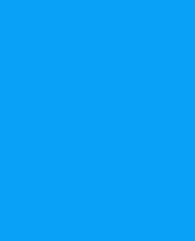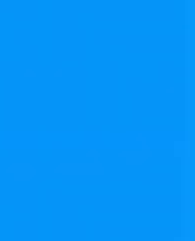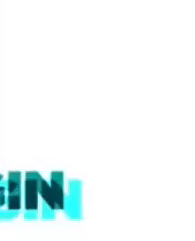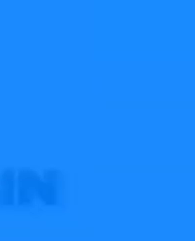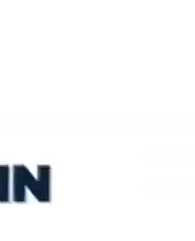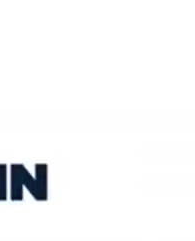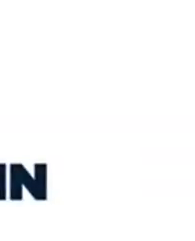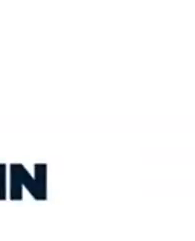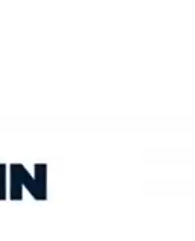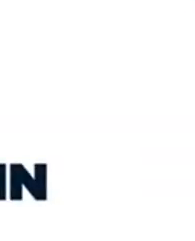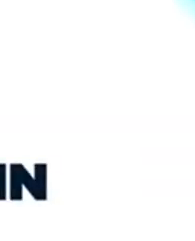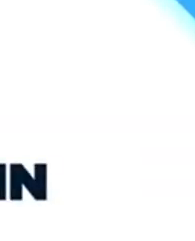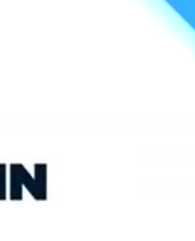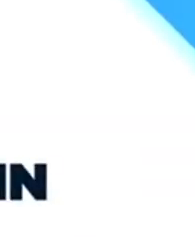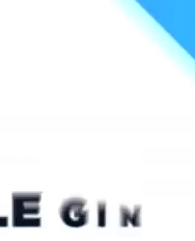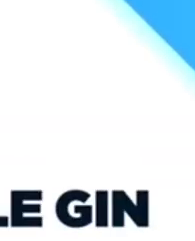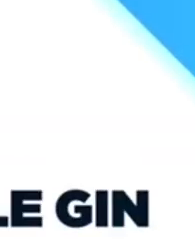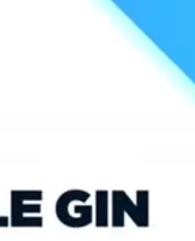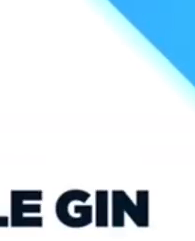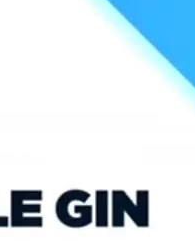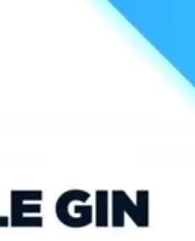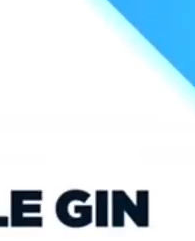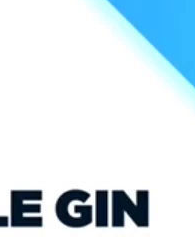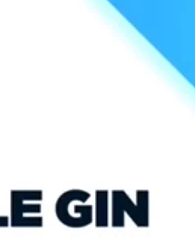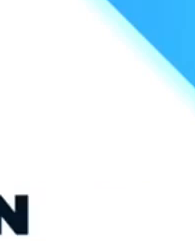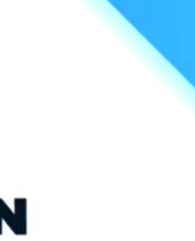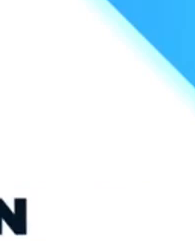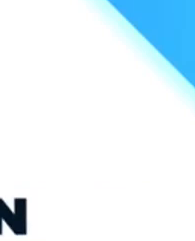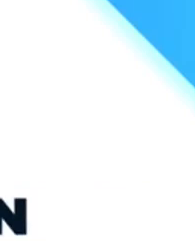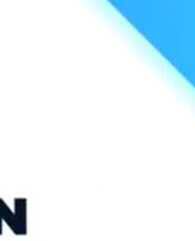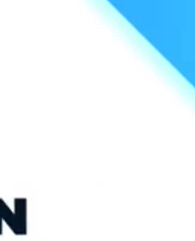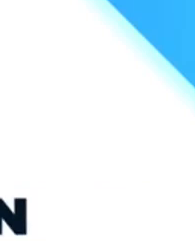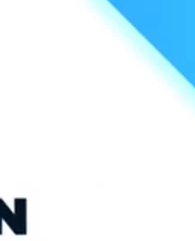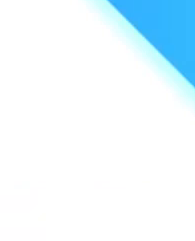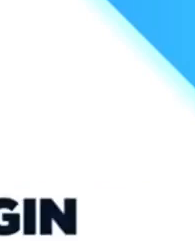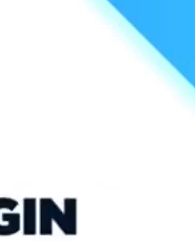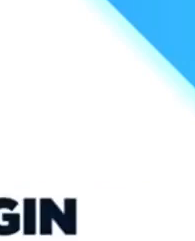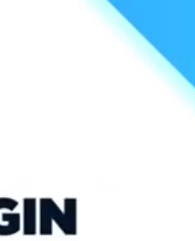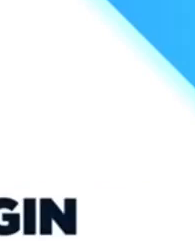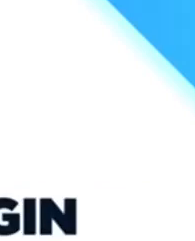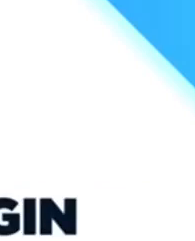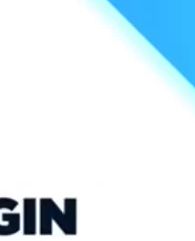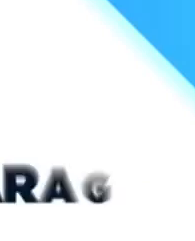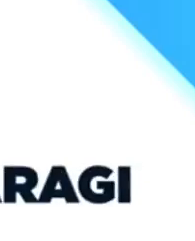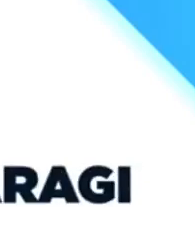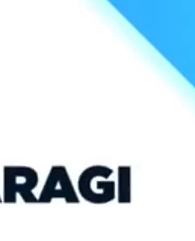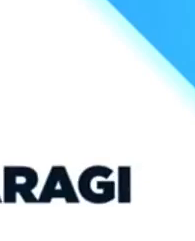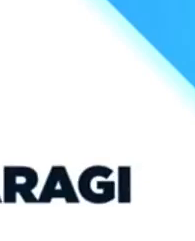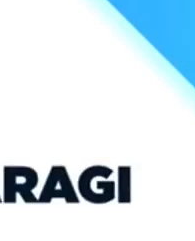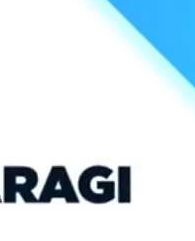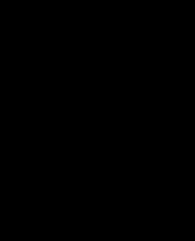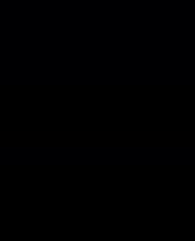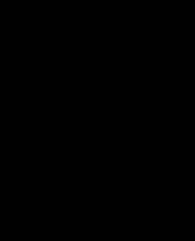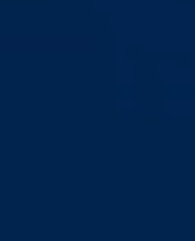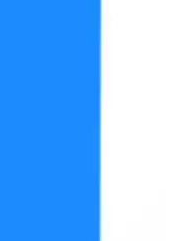isoko arizo nka nguvu jini, castro jini, medali, rabiant jini, ridi